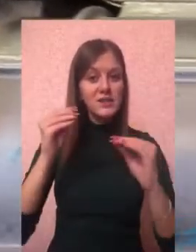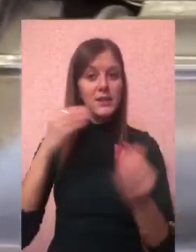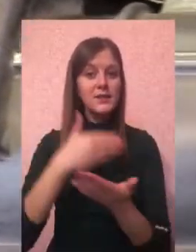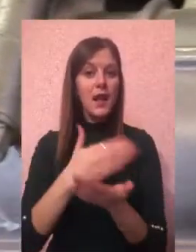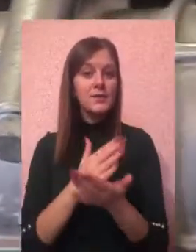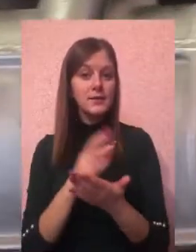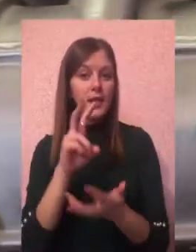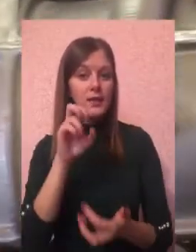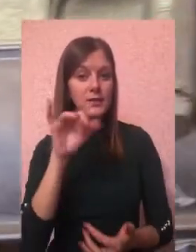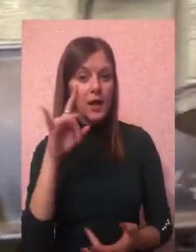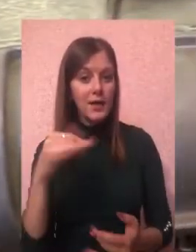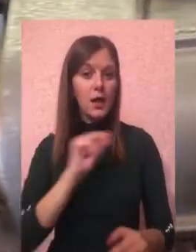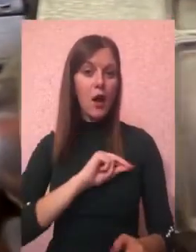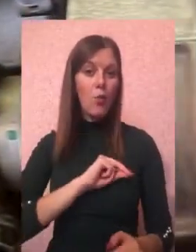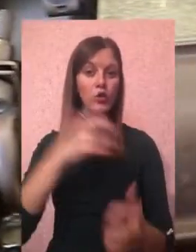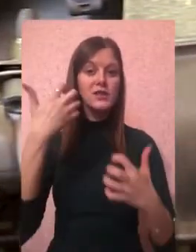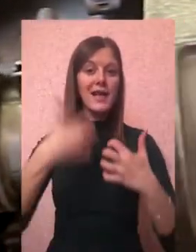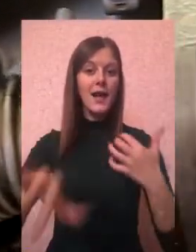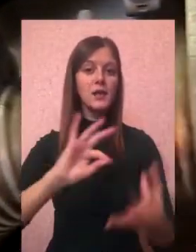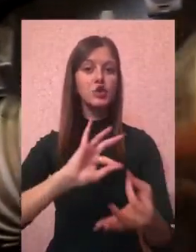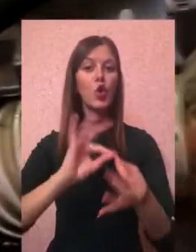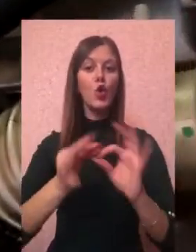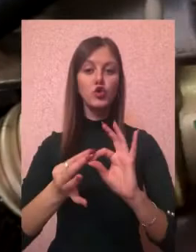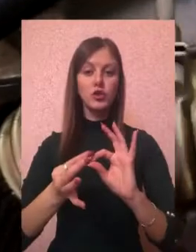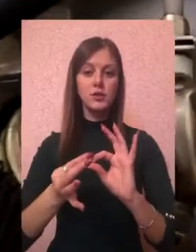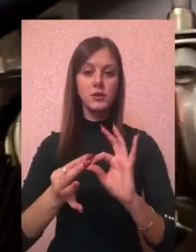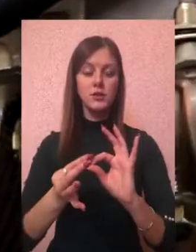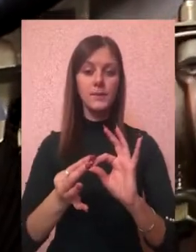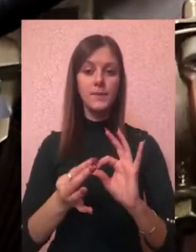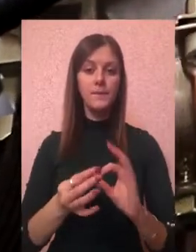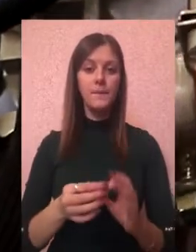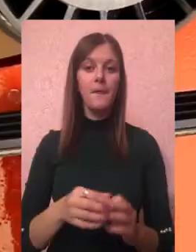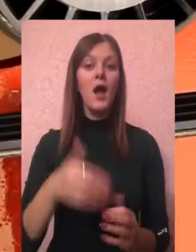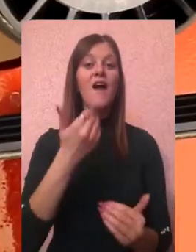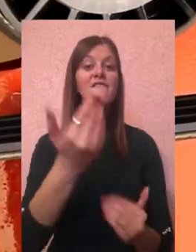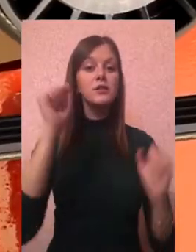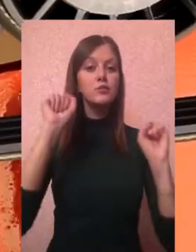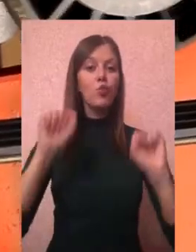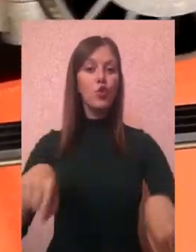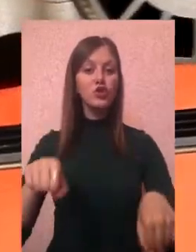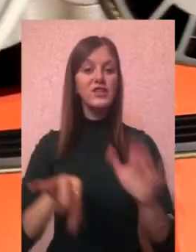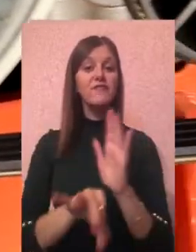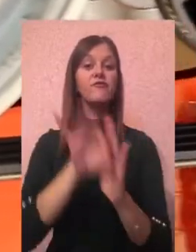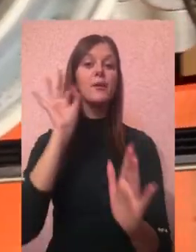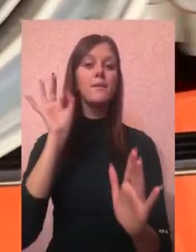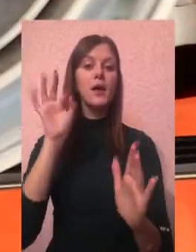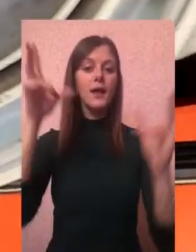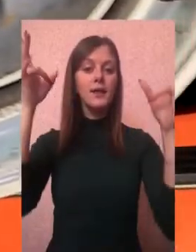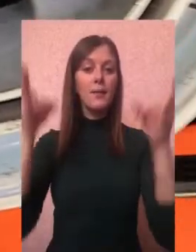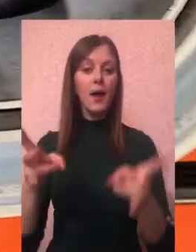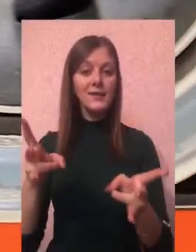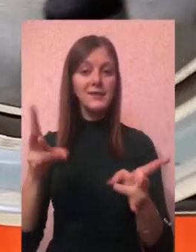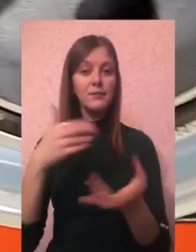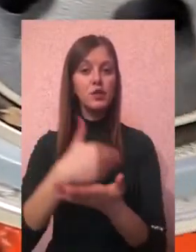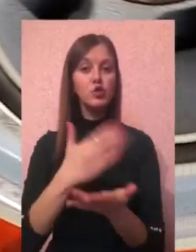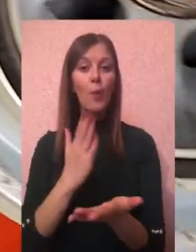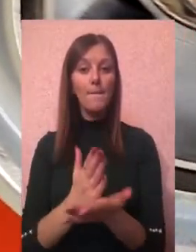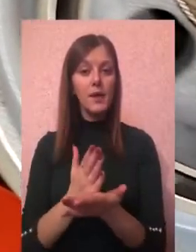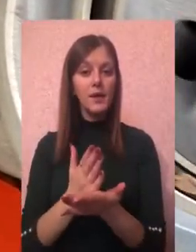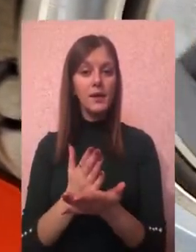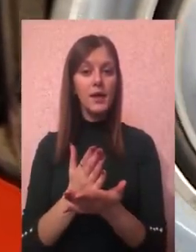слесарных, сборочных и других работ средней сложности. Вы сможете выбирать